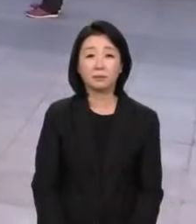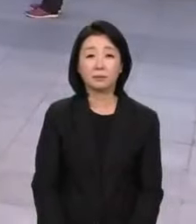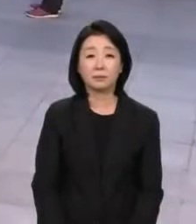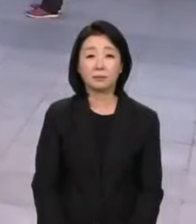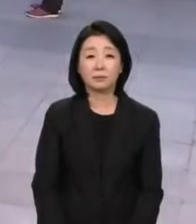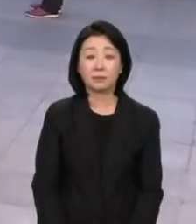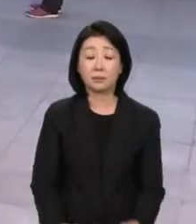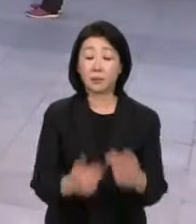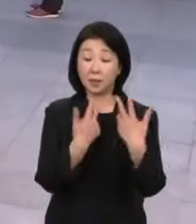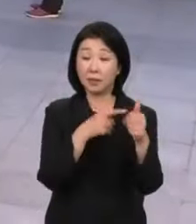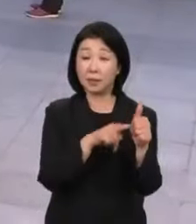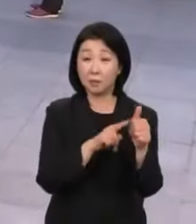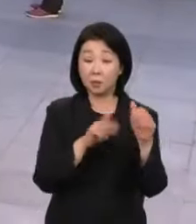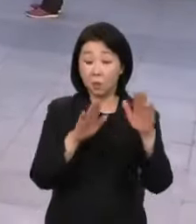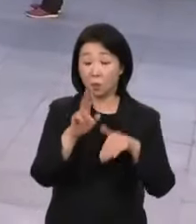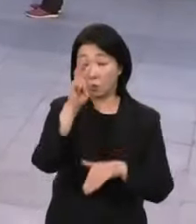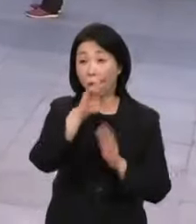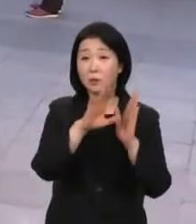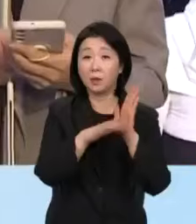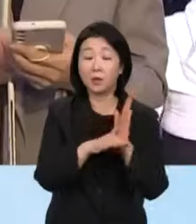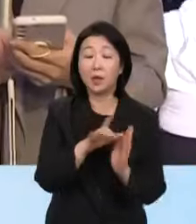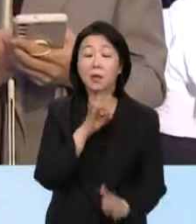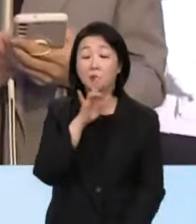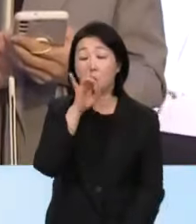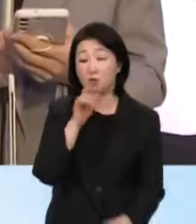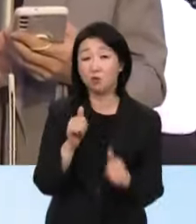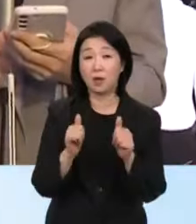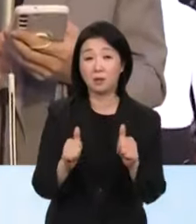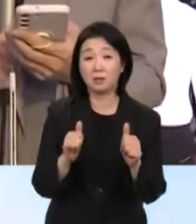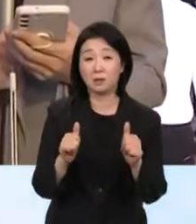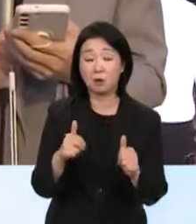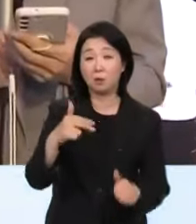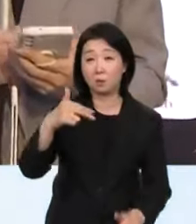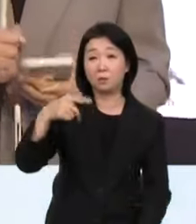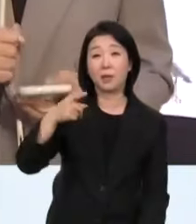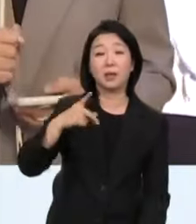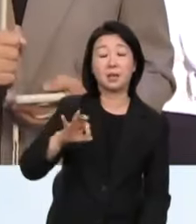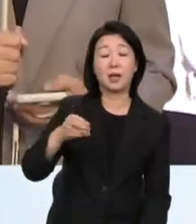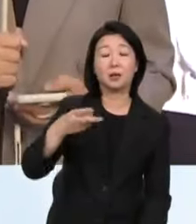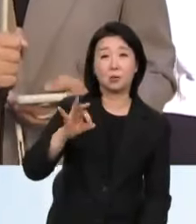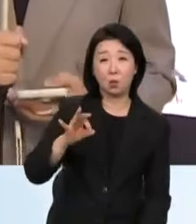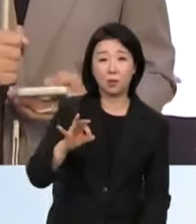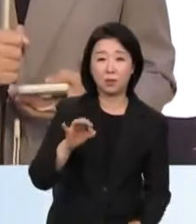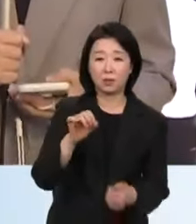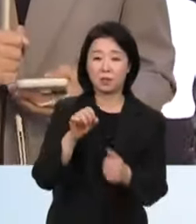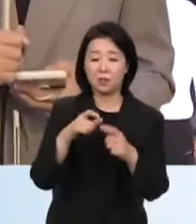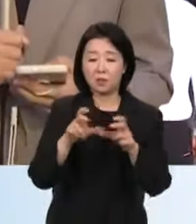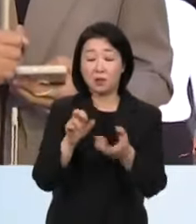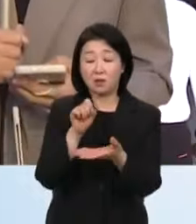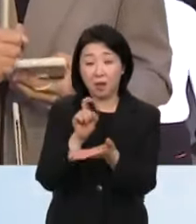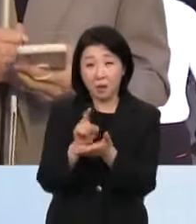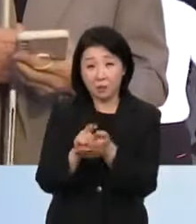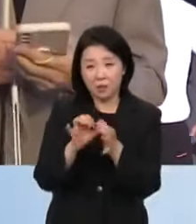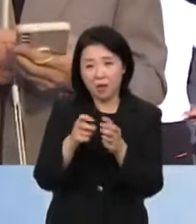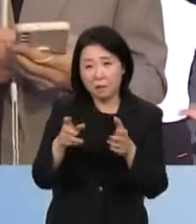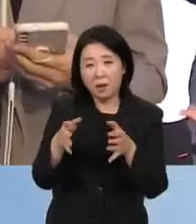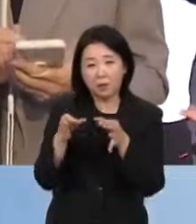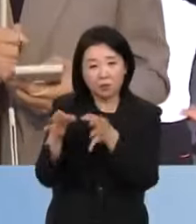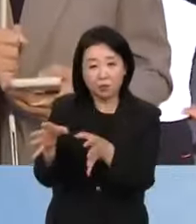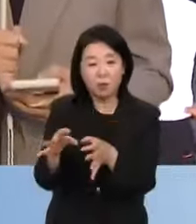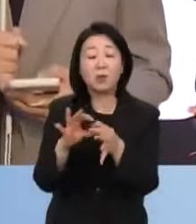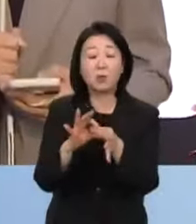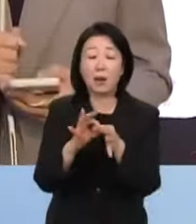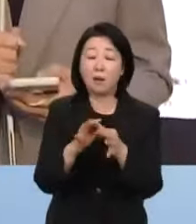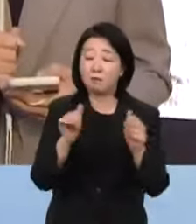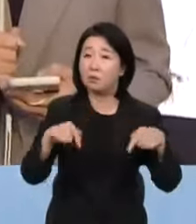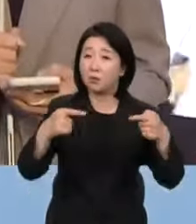네, 이재명 대표는 오늘 오전 서울중앙지법에서 열린 대장동 성남FC 백현동 관련 재판에 출석했습니다. 출석